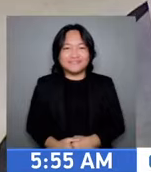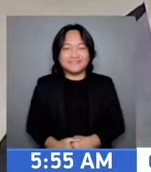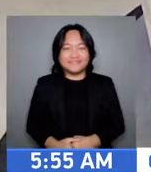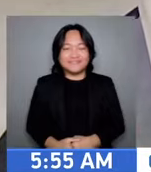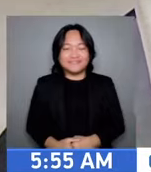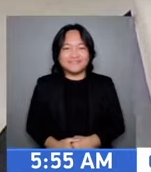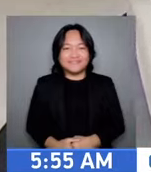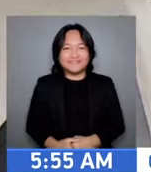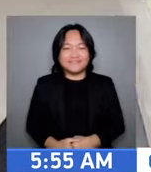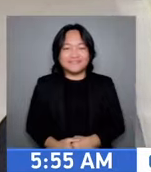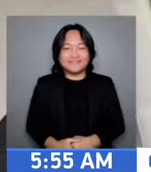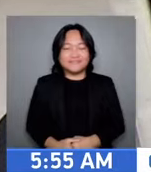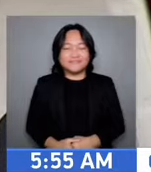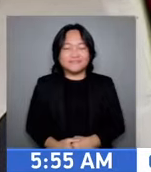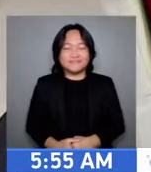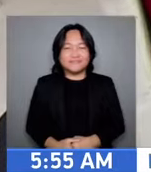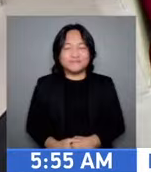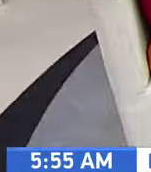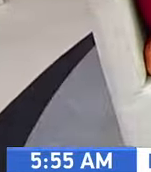Balita.